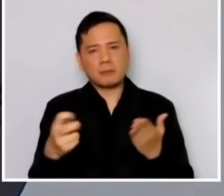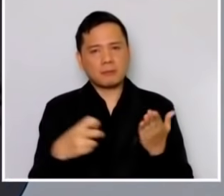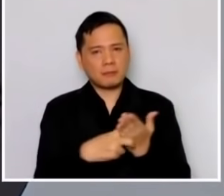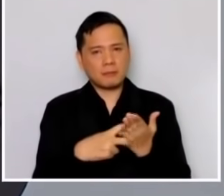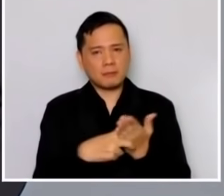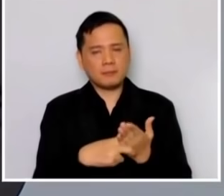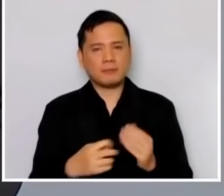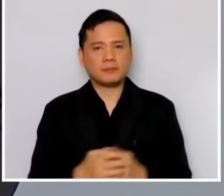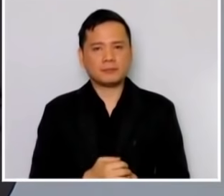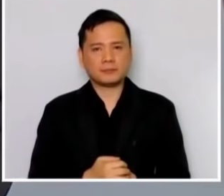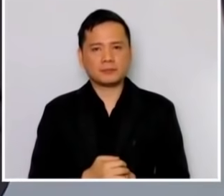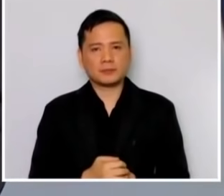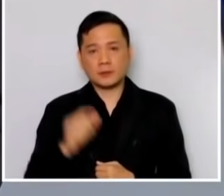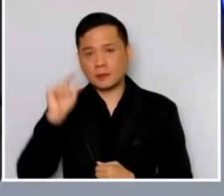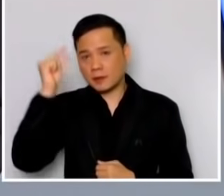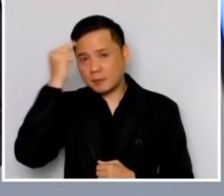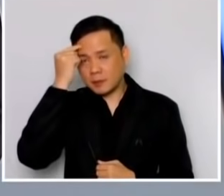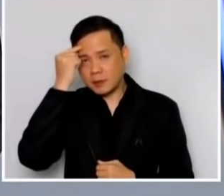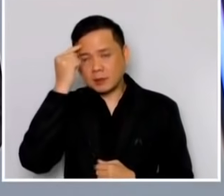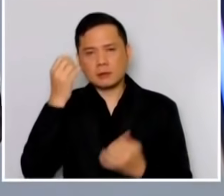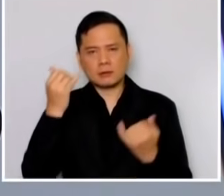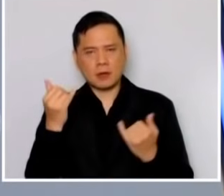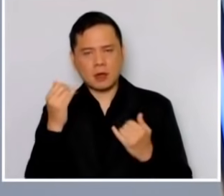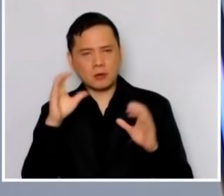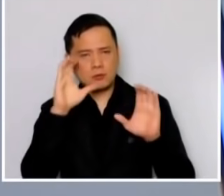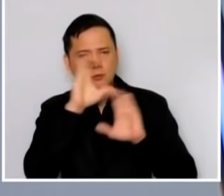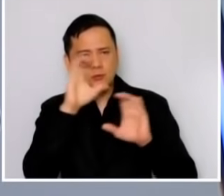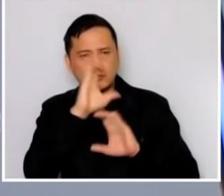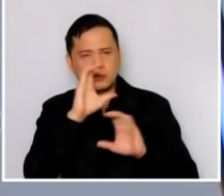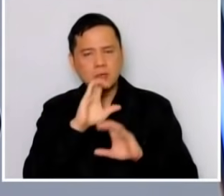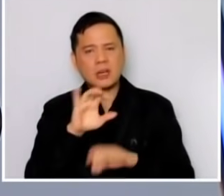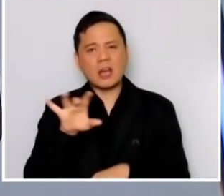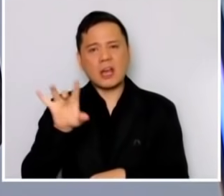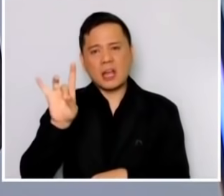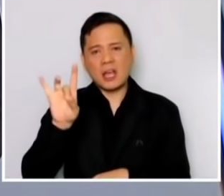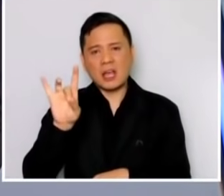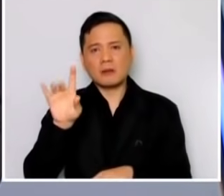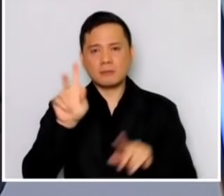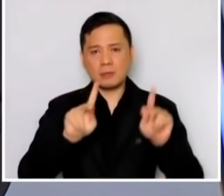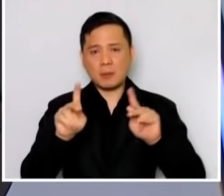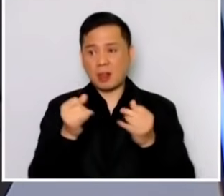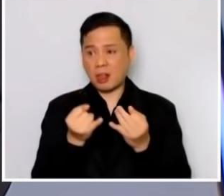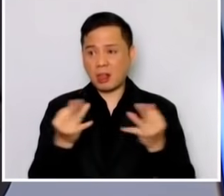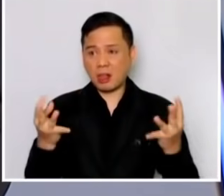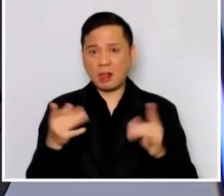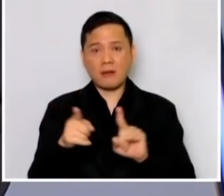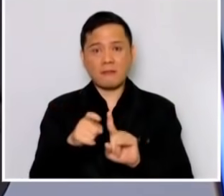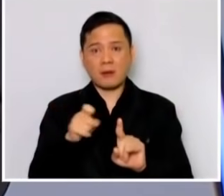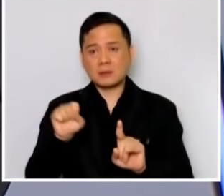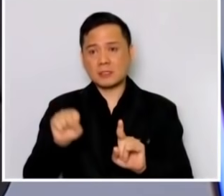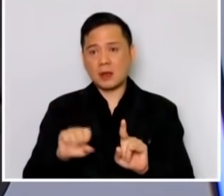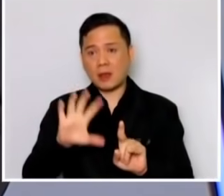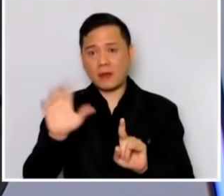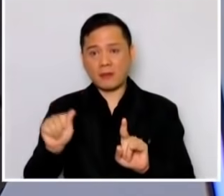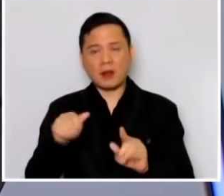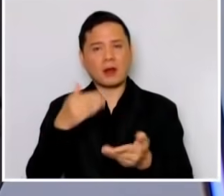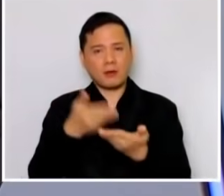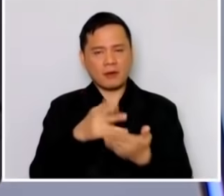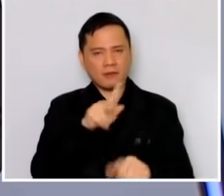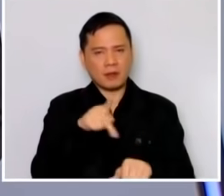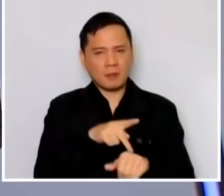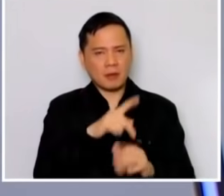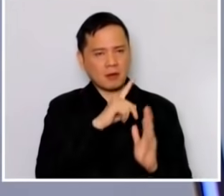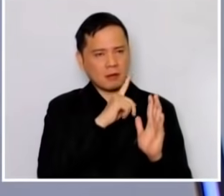hinahanap ng gobyerno ang 8 pasahero na dumating sa Pilipinas galing South Africa bago mailagay sa red list ang